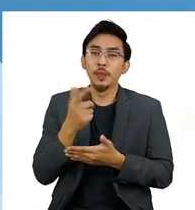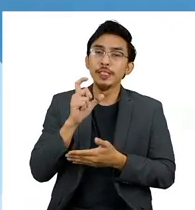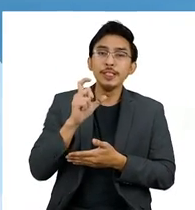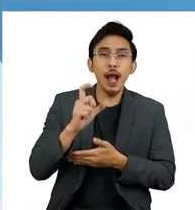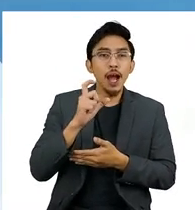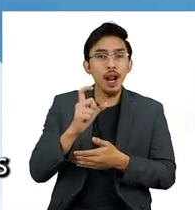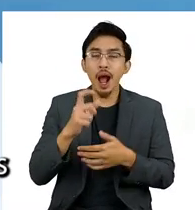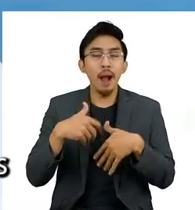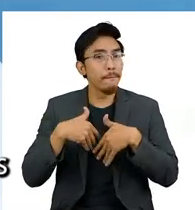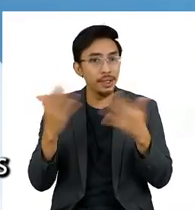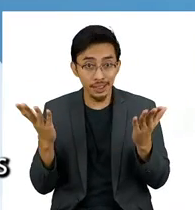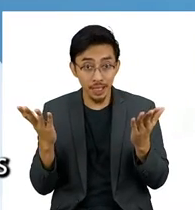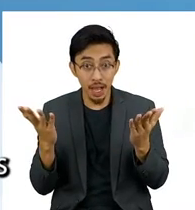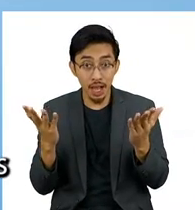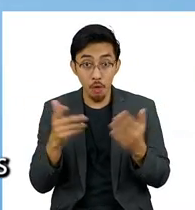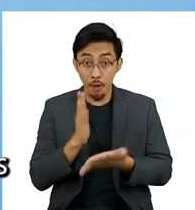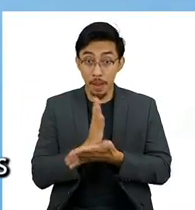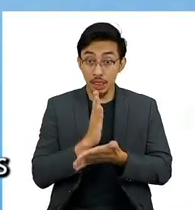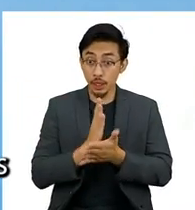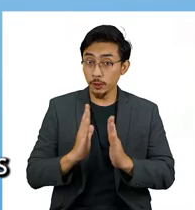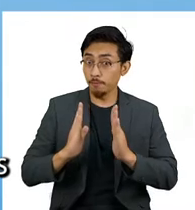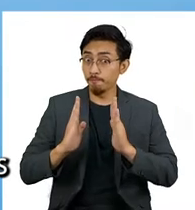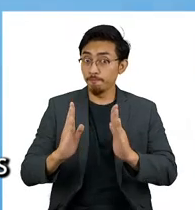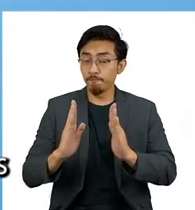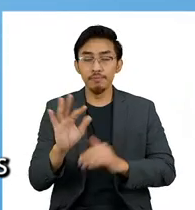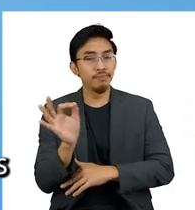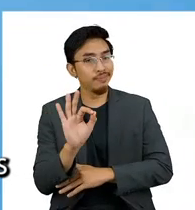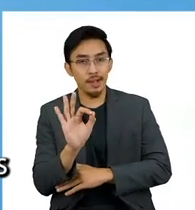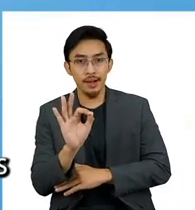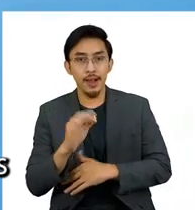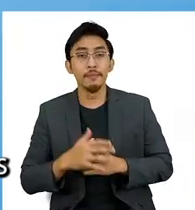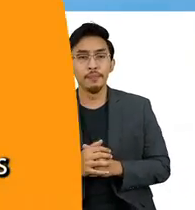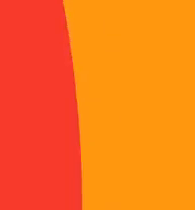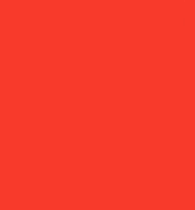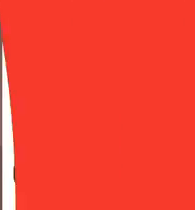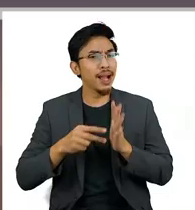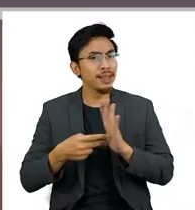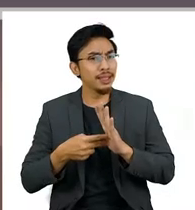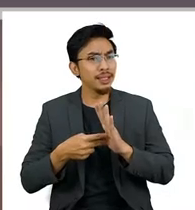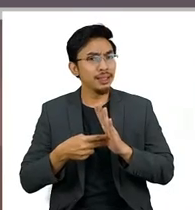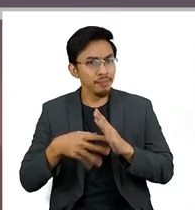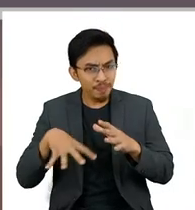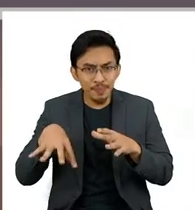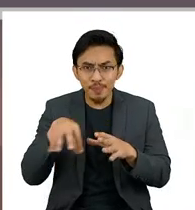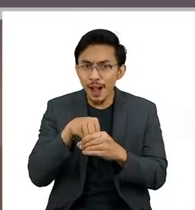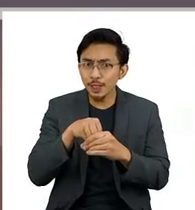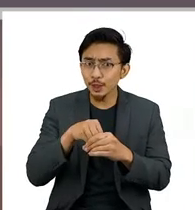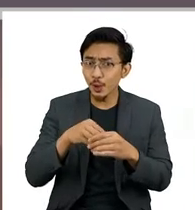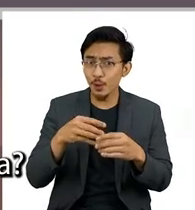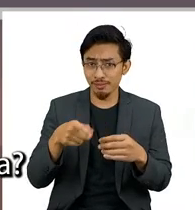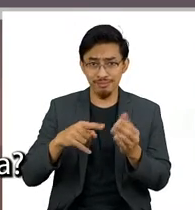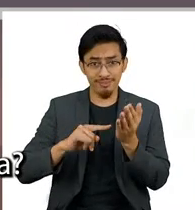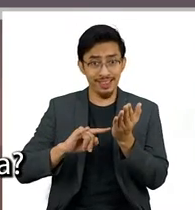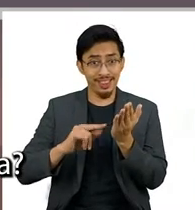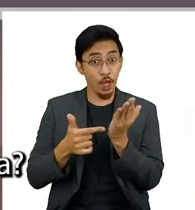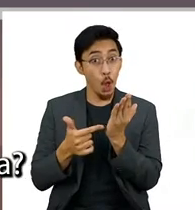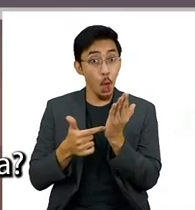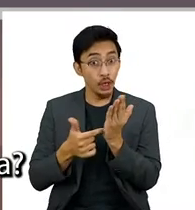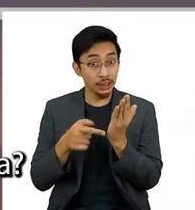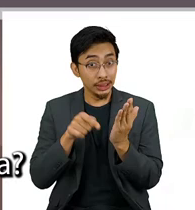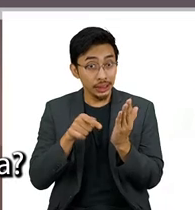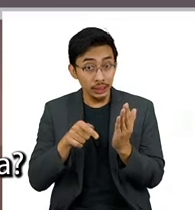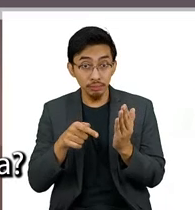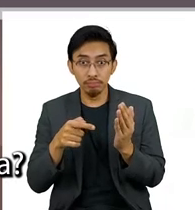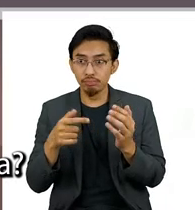keterangan-keterangan dan pendapat dengan cara apapun dan dengan tidak memandang batas-batas. Berarti termasuk untuk tidak mendapat